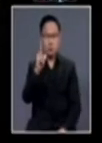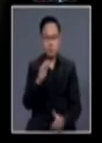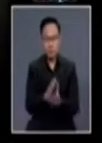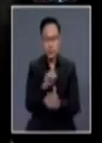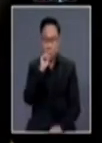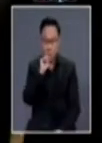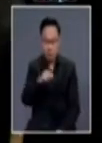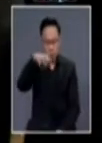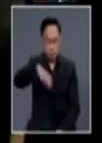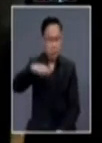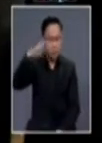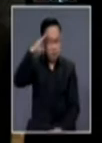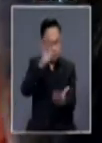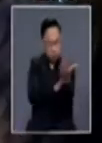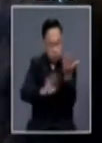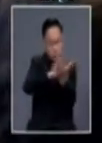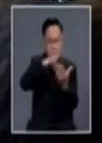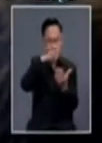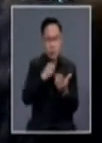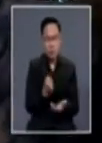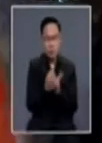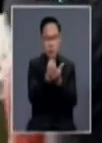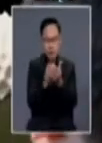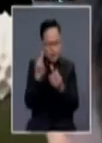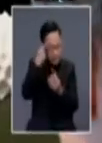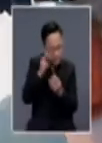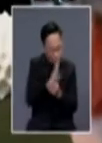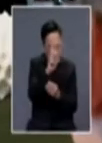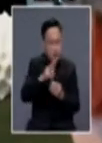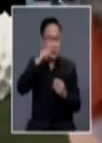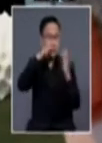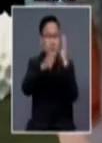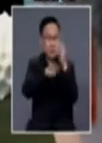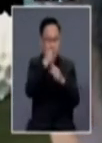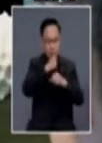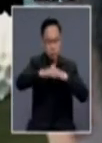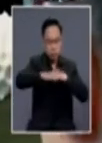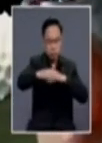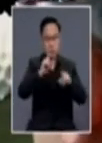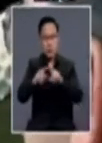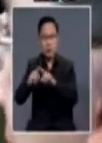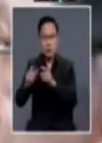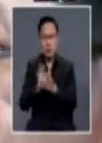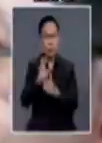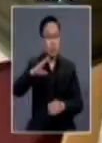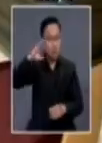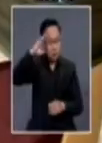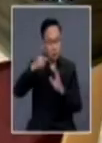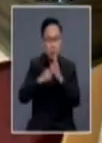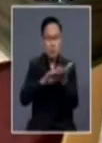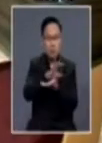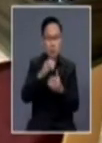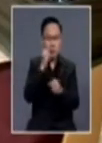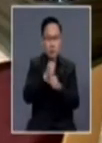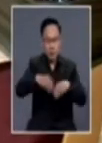ได้สั่งการให้หน่วยทหารทั่วประเทศเพิ่มปริมาณการใช้ยางในการสร้างสิ่งสาธารณูปโภคของหน่วยโดยการนำยางพารามาผ